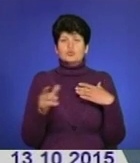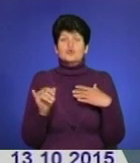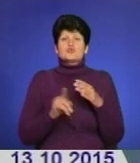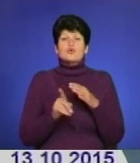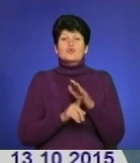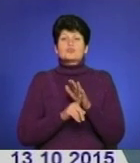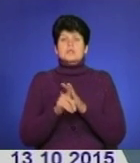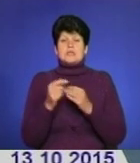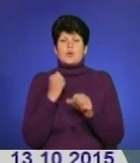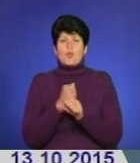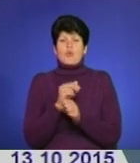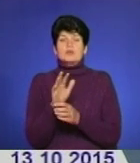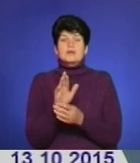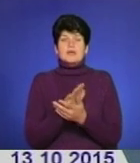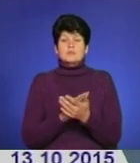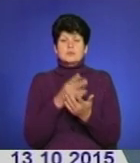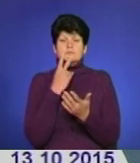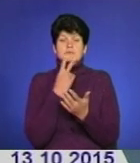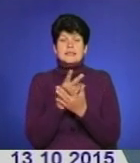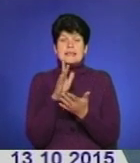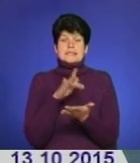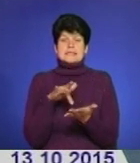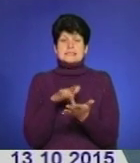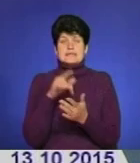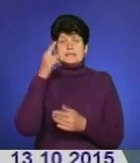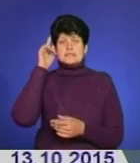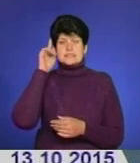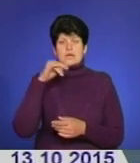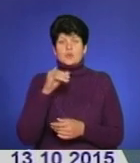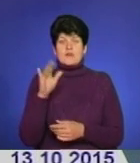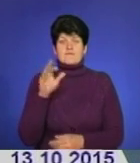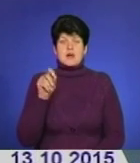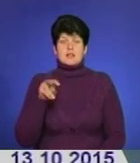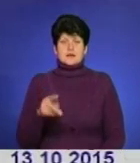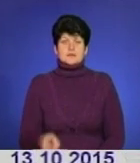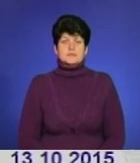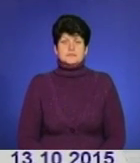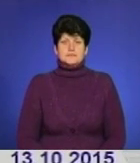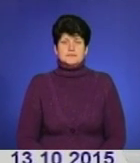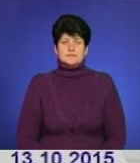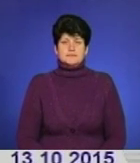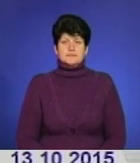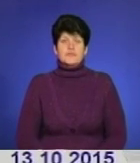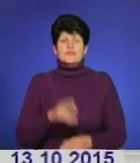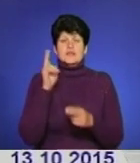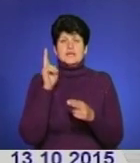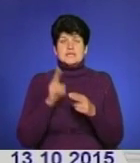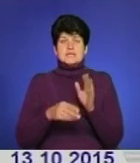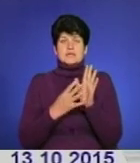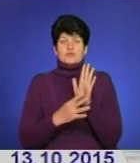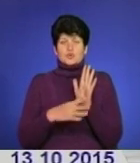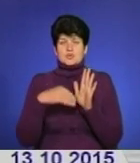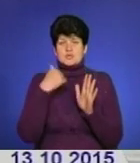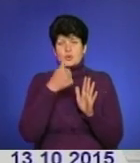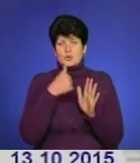роботи і як виглядатиме центр водних видів спорту, знає Юлія Валах. В кінці 90-х років